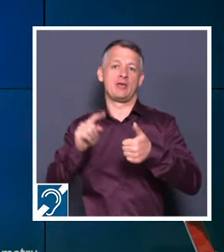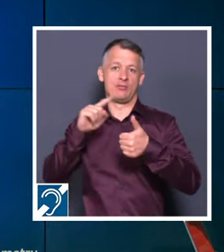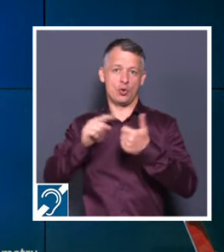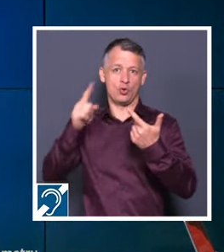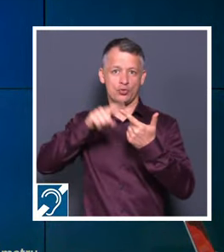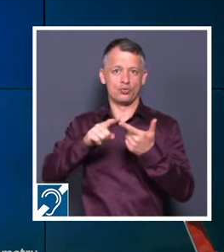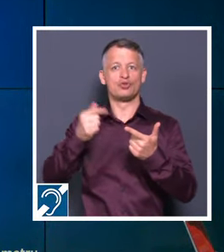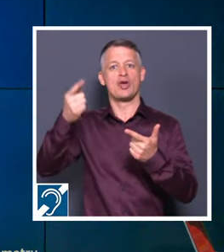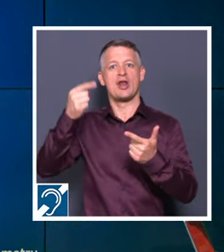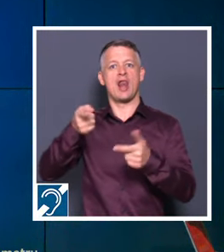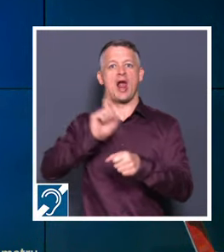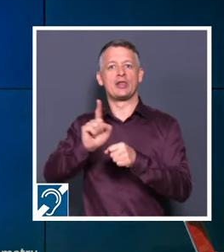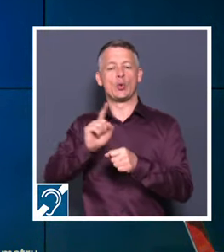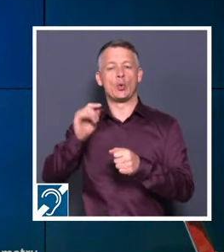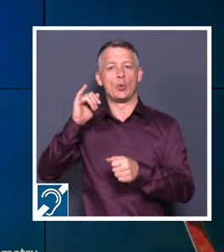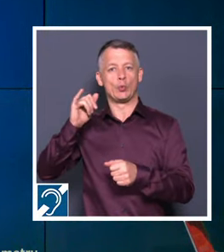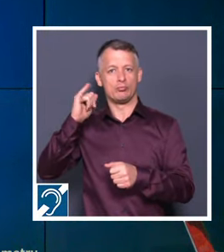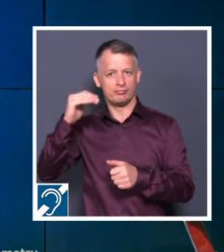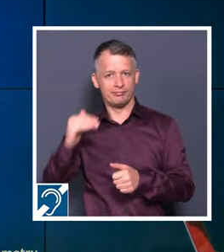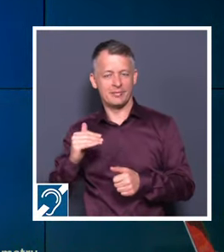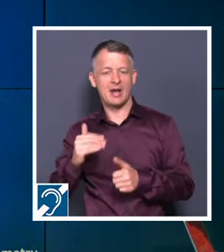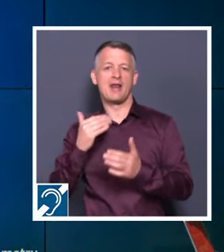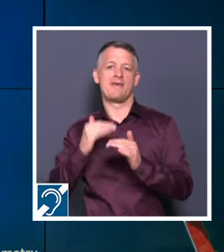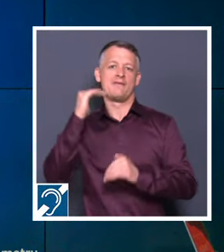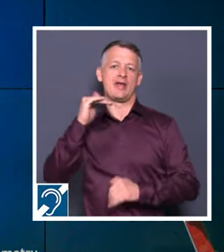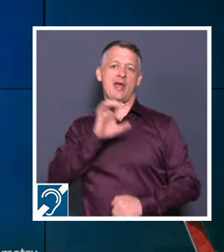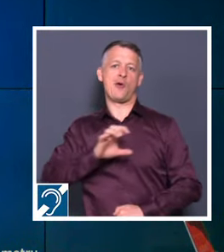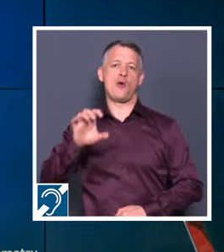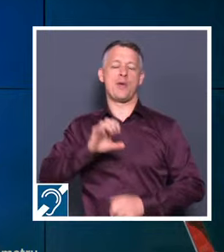de celelalte subiecte de interes la nivel european.